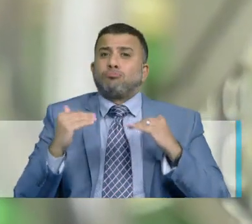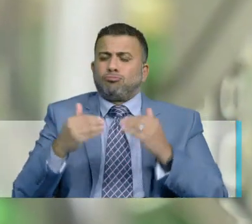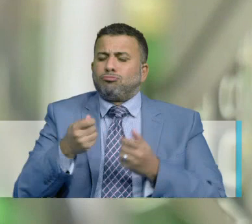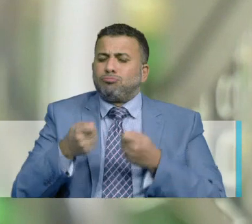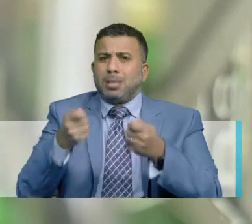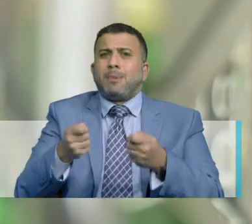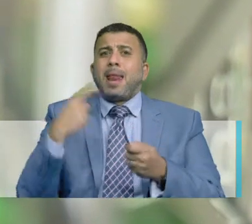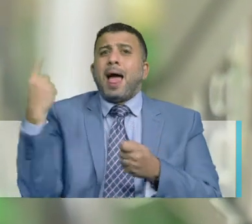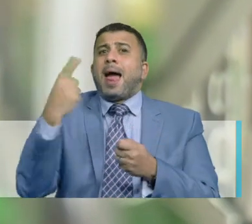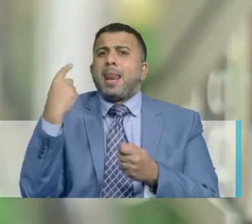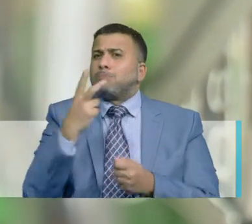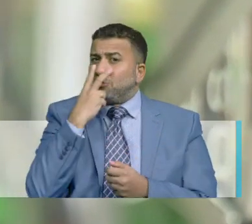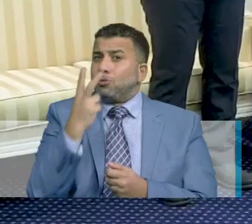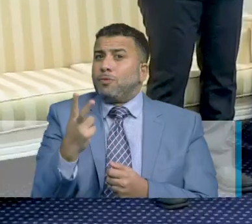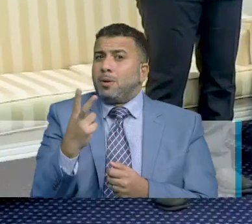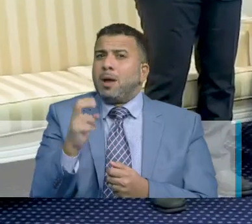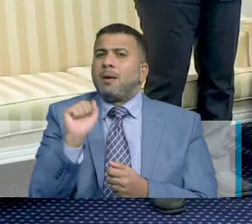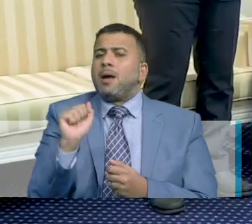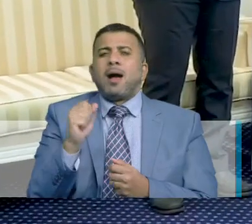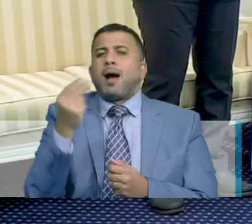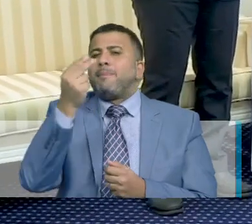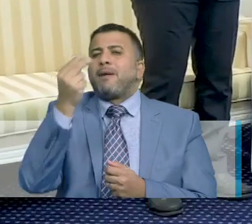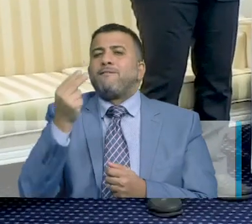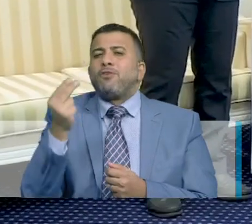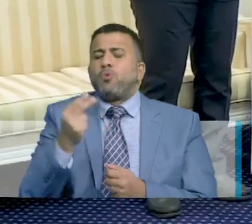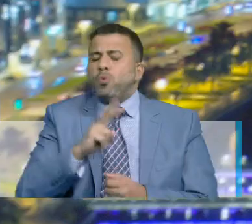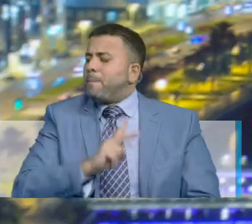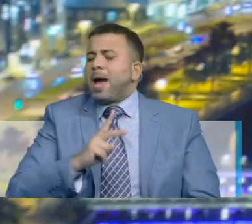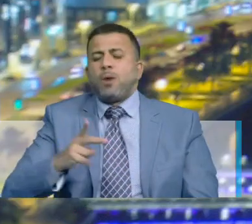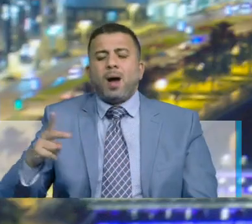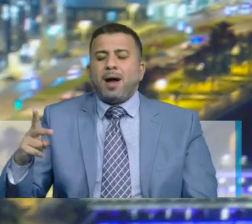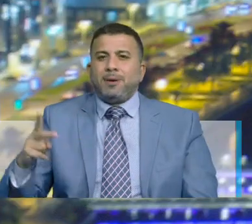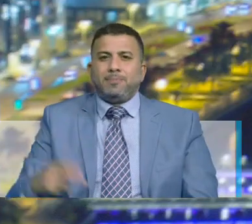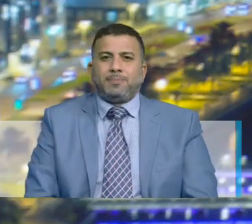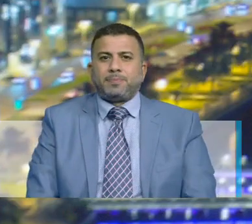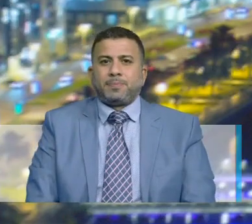وتقضي به الى العالم وتجسده عبر الفنون بانواعها